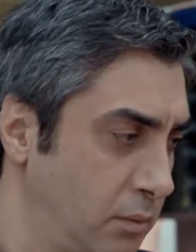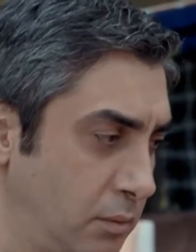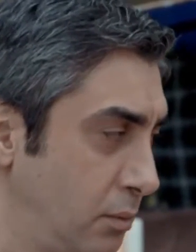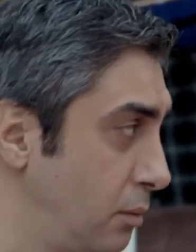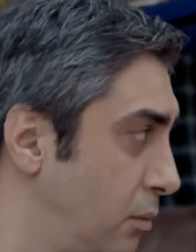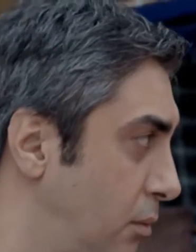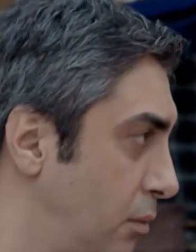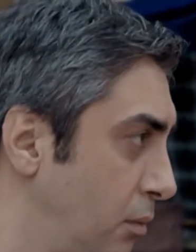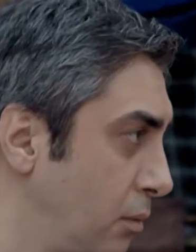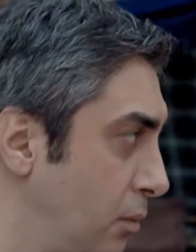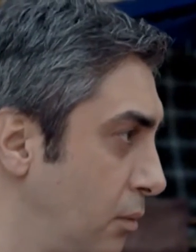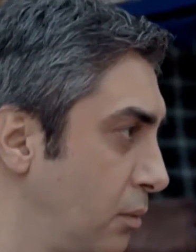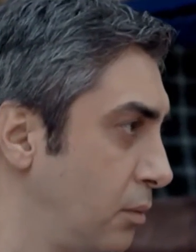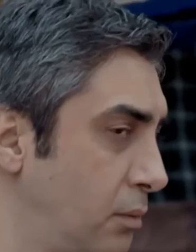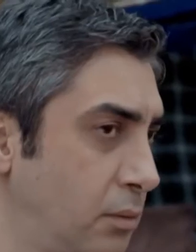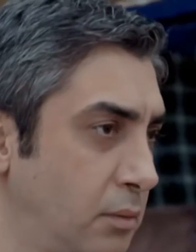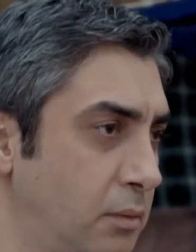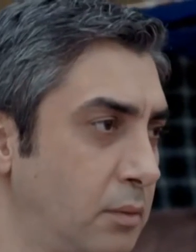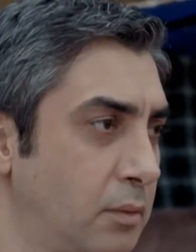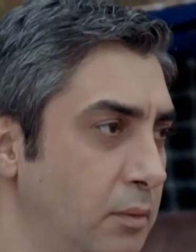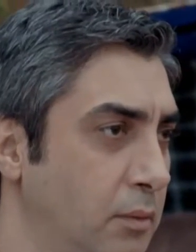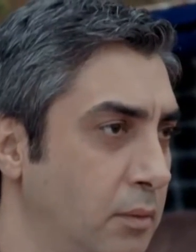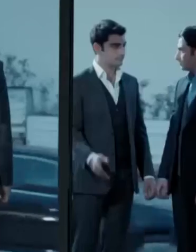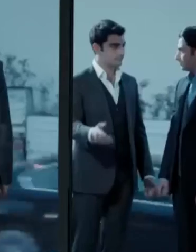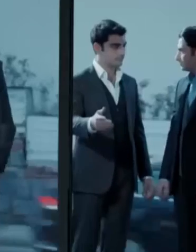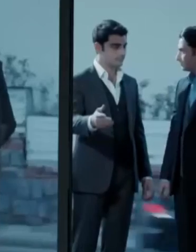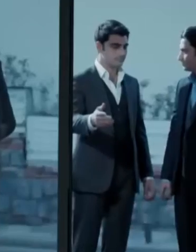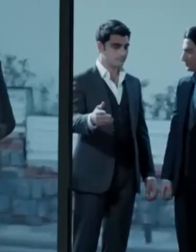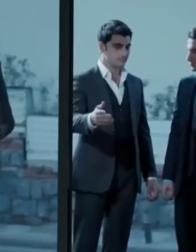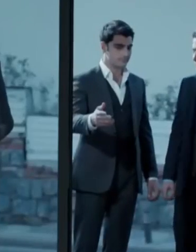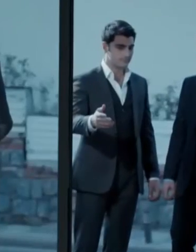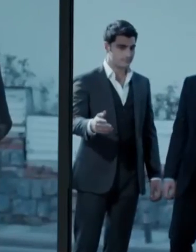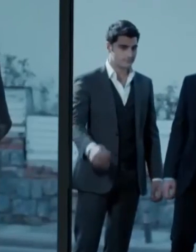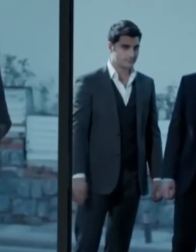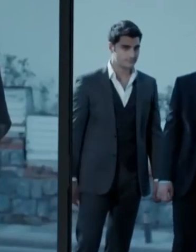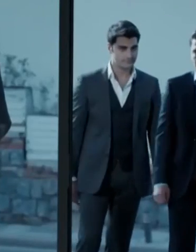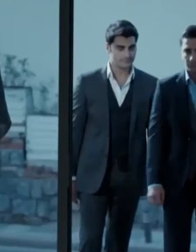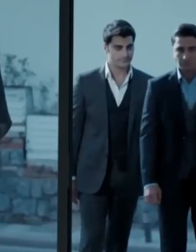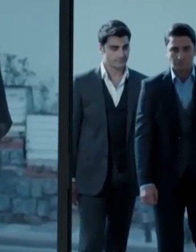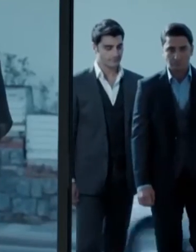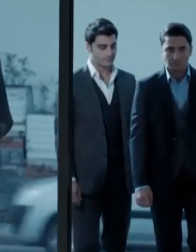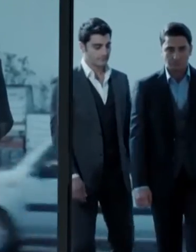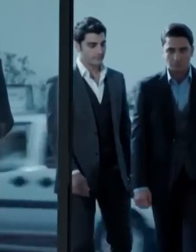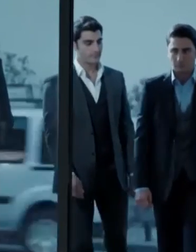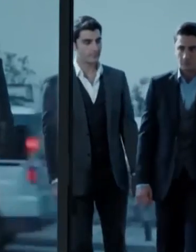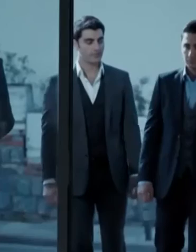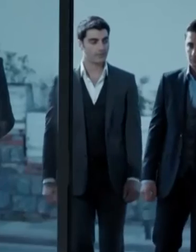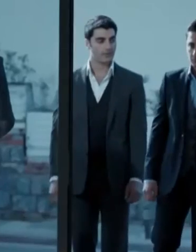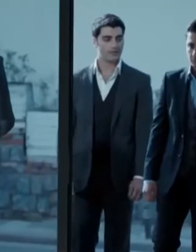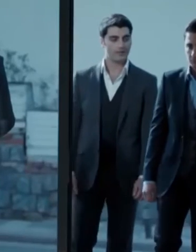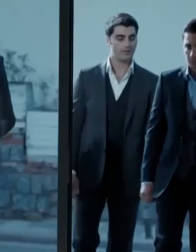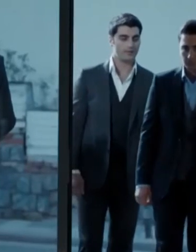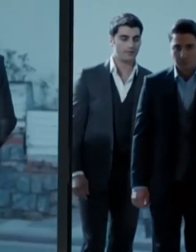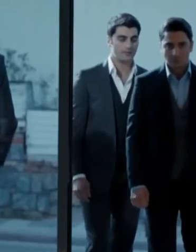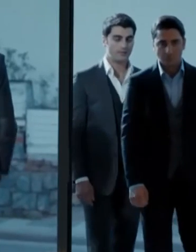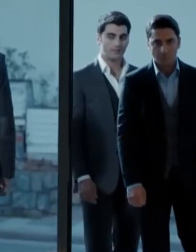yutkundu. Polat da üzgün, duygu dolu ama kendini koyvermeden dimdik duruyor. Yusuf'la Kenan şirketin kapısındalar. Yusuf önden